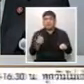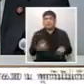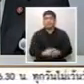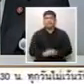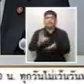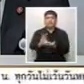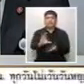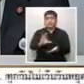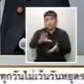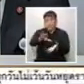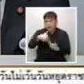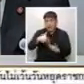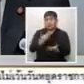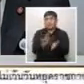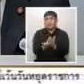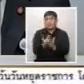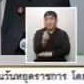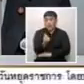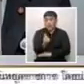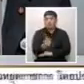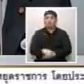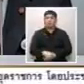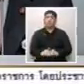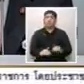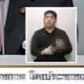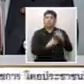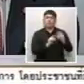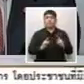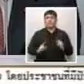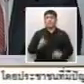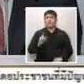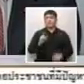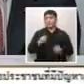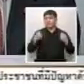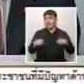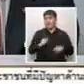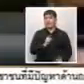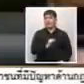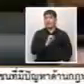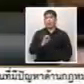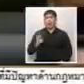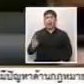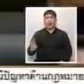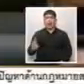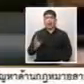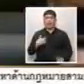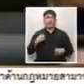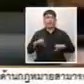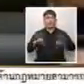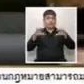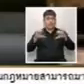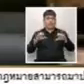งบประมาณนั้นมาเท่าไหร่เพราะว่าจากข้อกำหนดใน TOR จากข้อกำหนดในสัญญาเนี่ยมันเป็นทรัพย์สินของราชการ